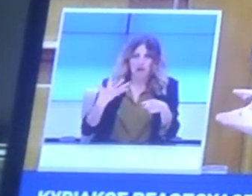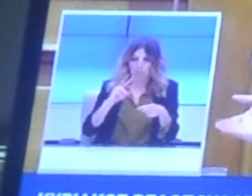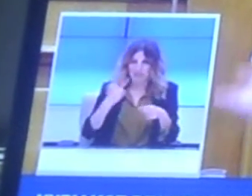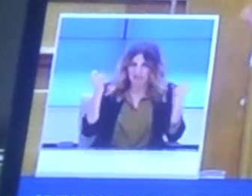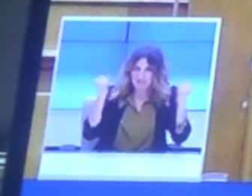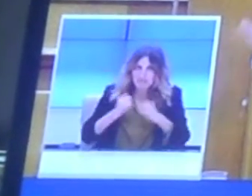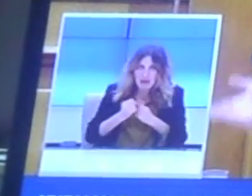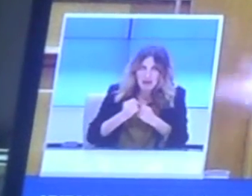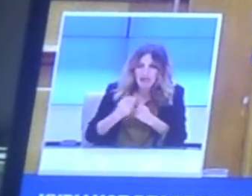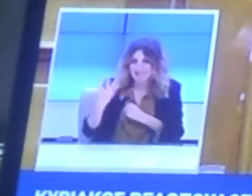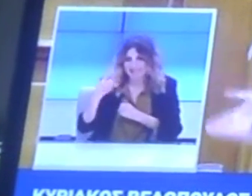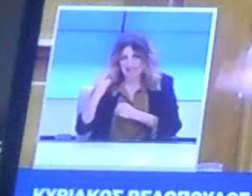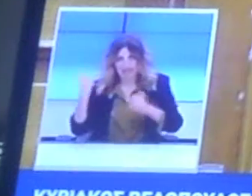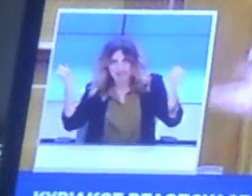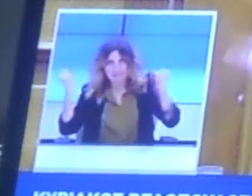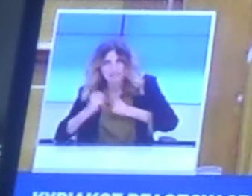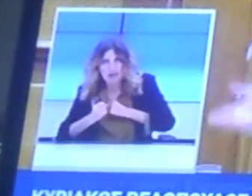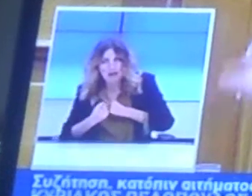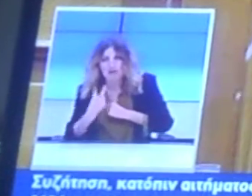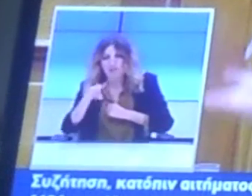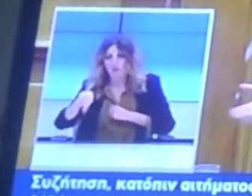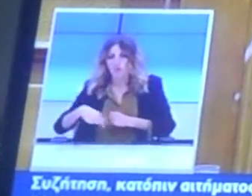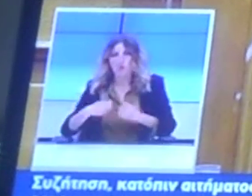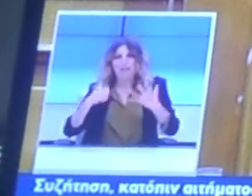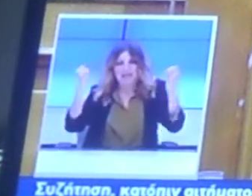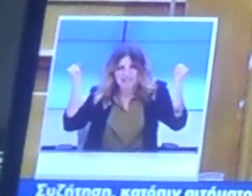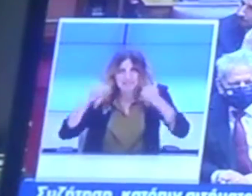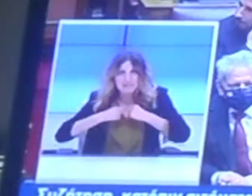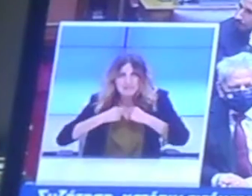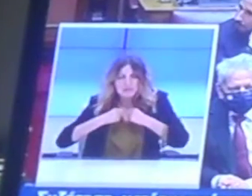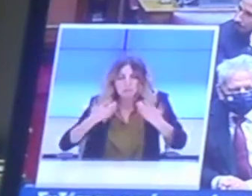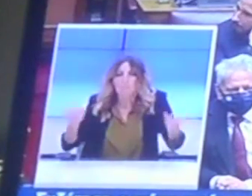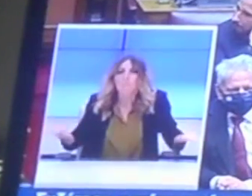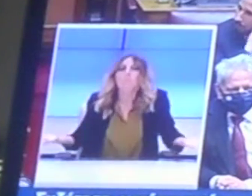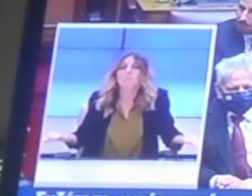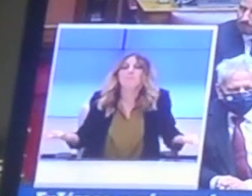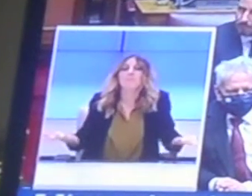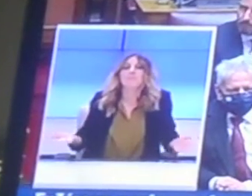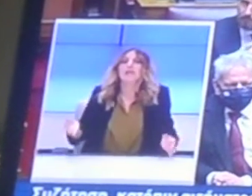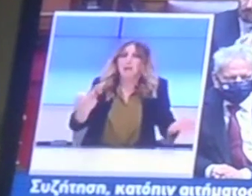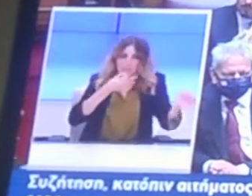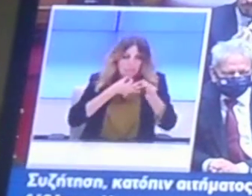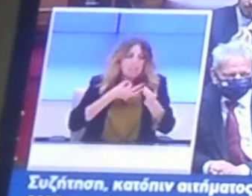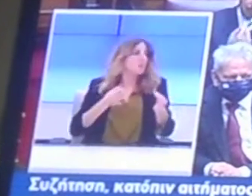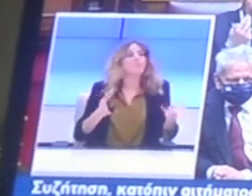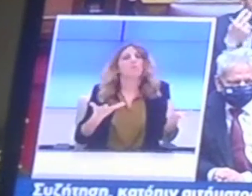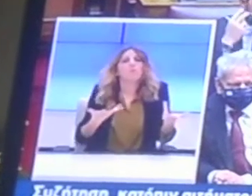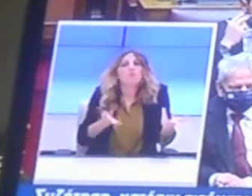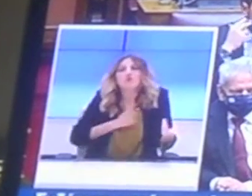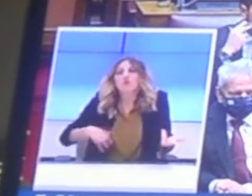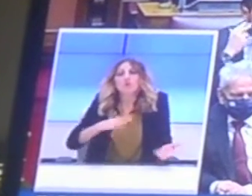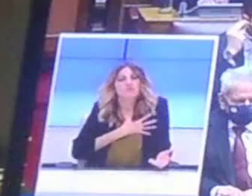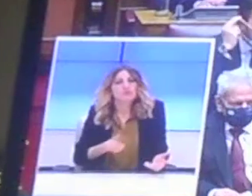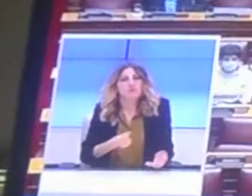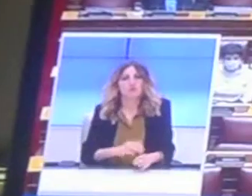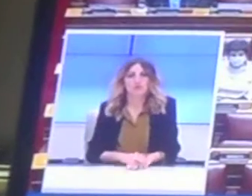πιστευτός ο Πρωθυπουργός όταν οι σύμβουλοι του δίνουν λάθος στοιχεία και οι υπουργοί του δεν ξέρουν τι τους γίνεται. Πείτε μου εσύ, τι είναι.